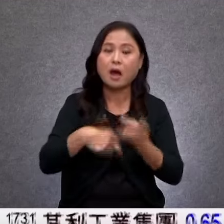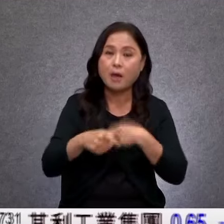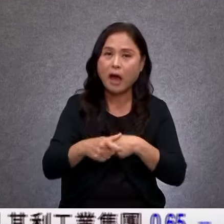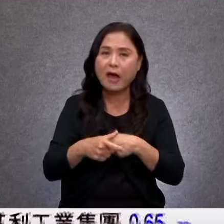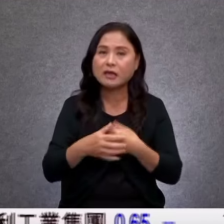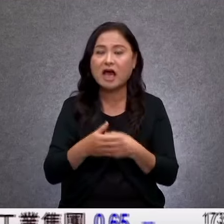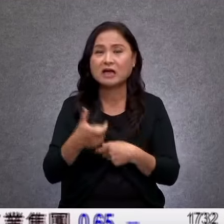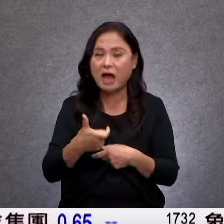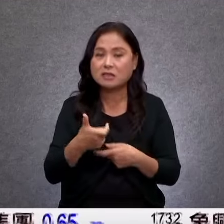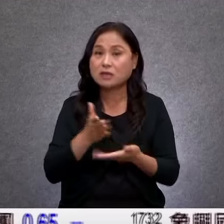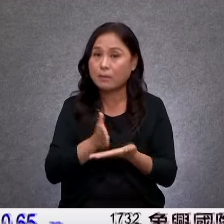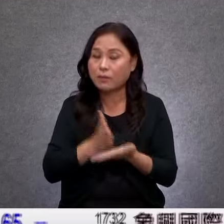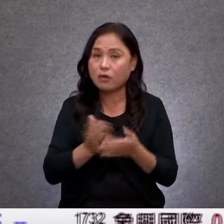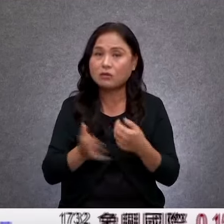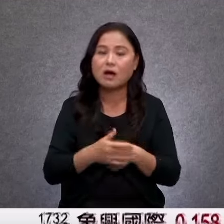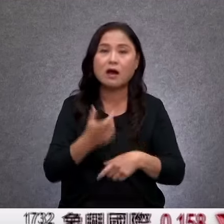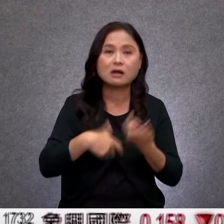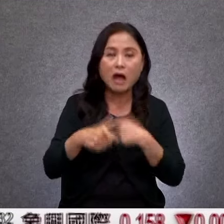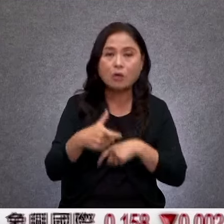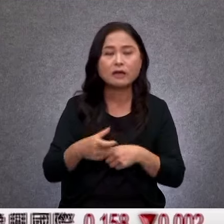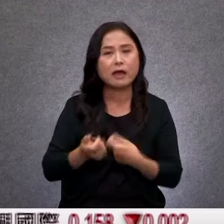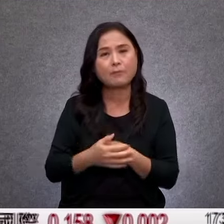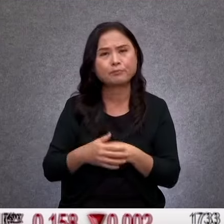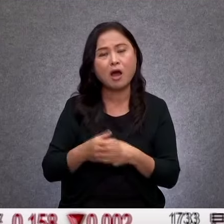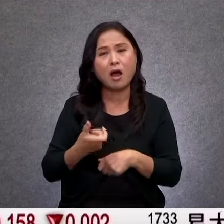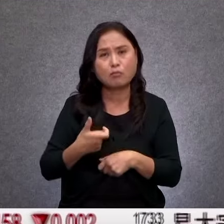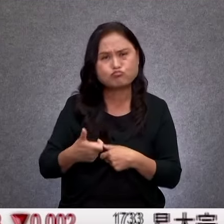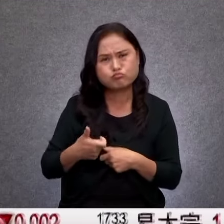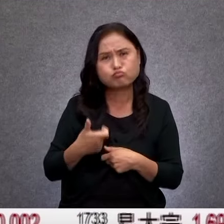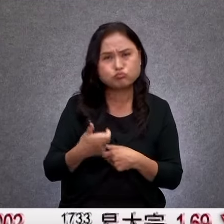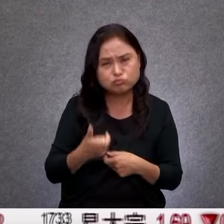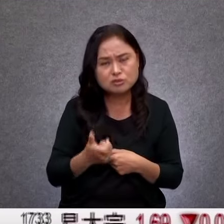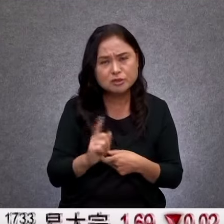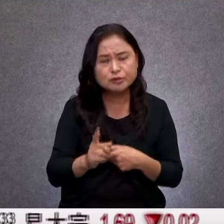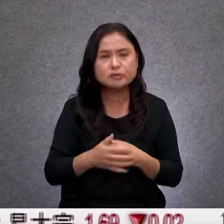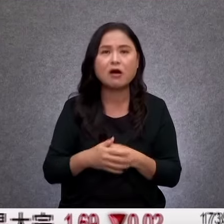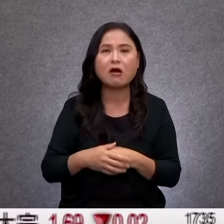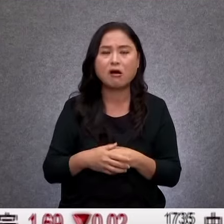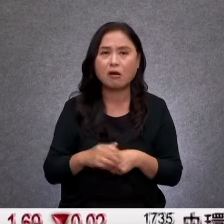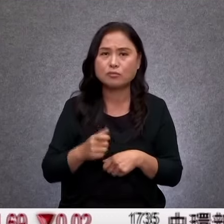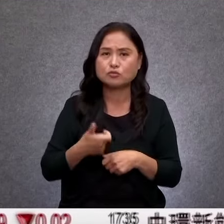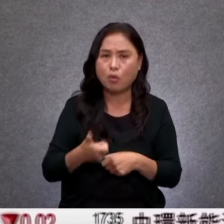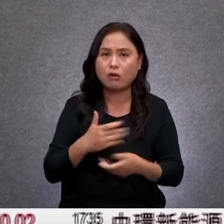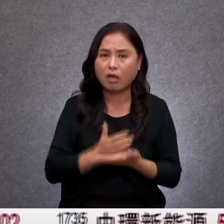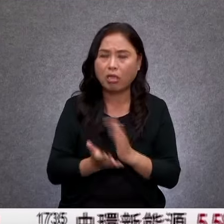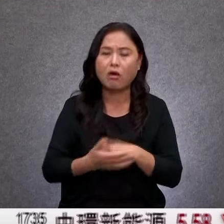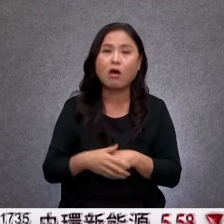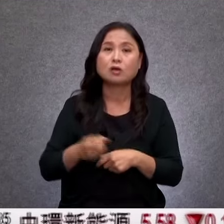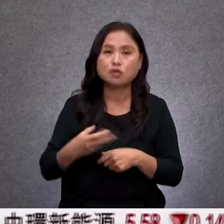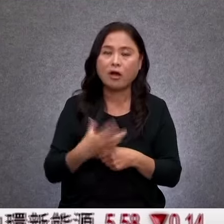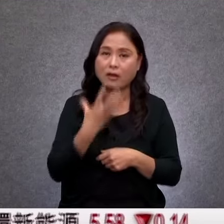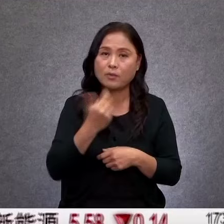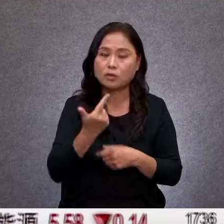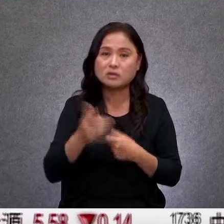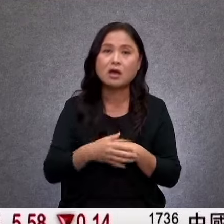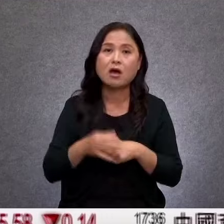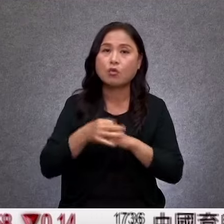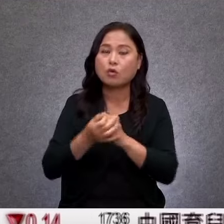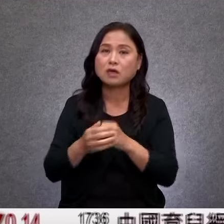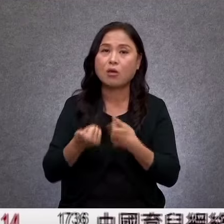括上市機制啦、買賣嘅差價啦、嗰個交易嘅成本啦，以至到引入更多國